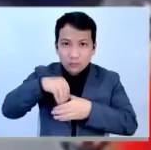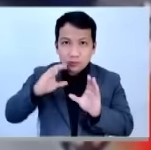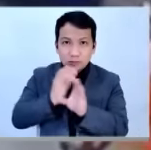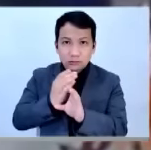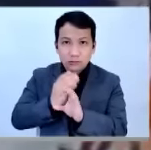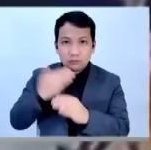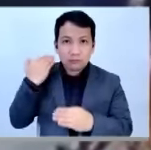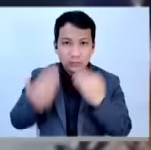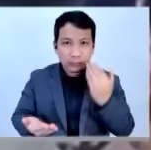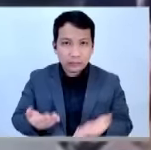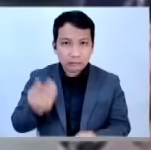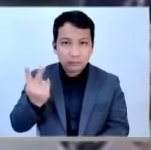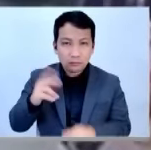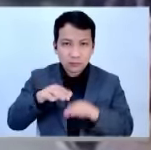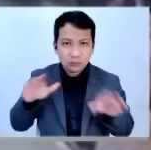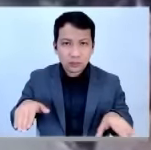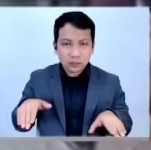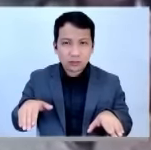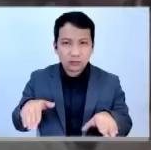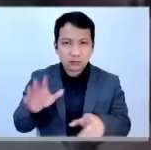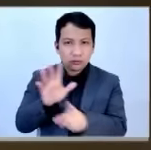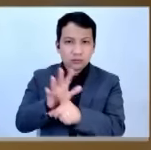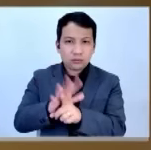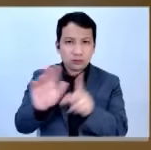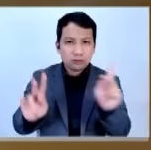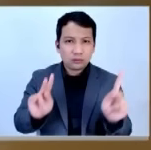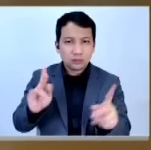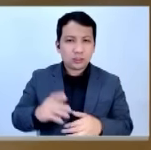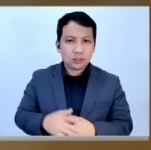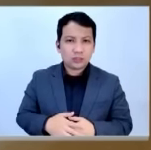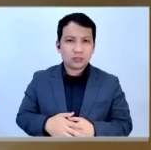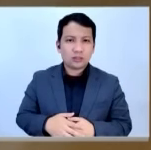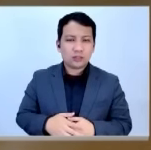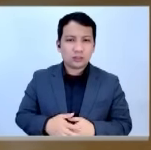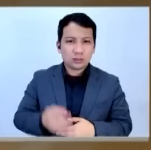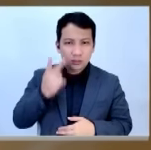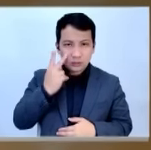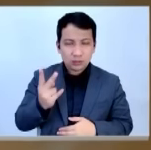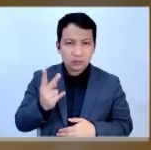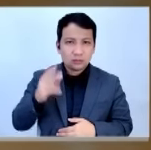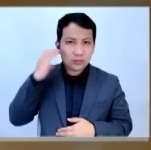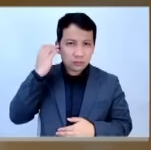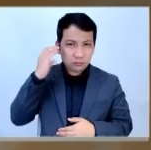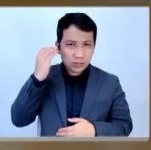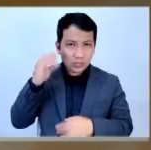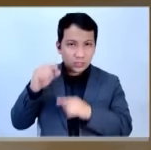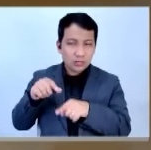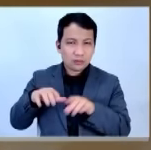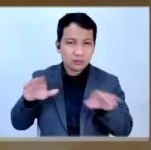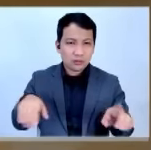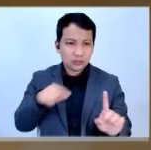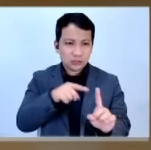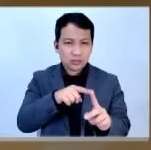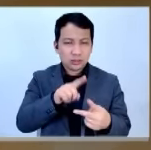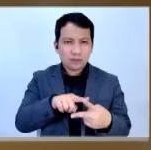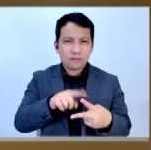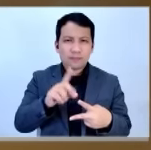bata. Pinagkaguluhan ito ng mga residente. Napag-alamang magpinsan ang mga nasawing bata na kinilalang sina Daryl